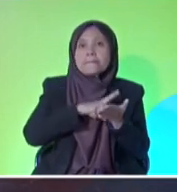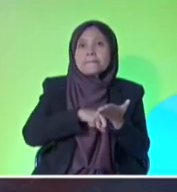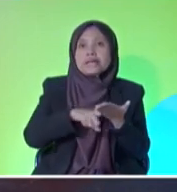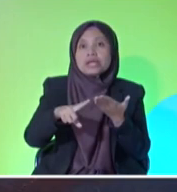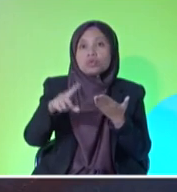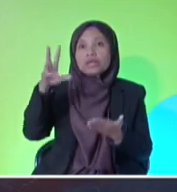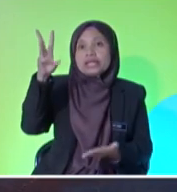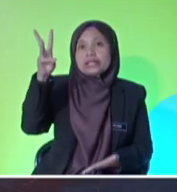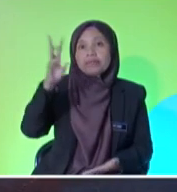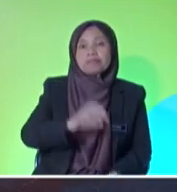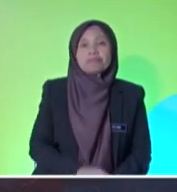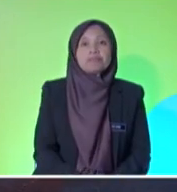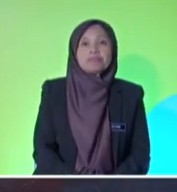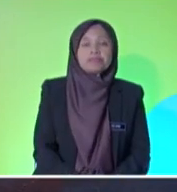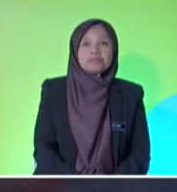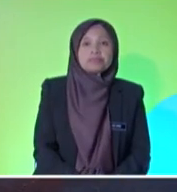ke-6 ya